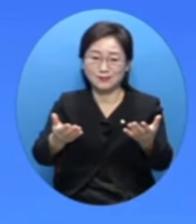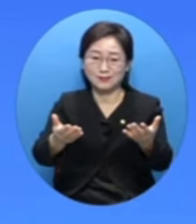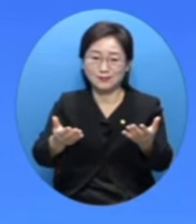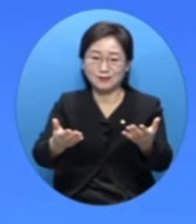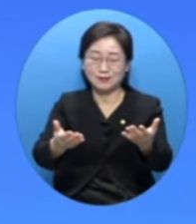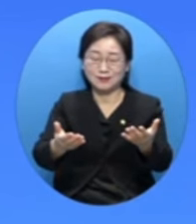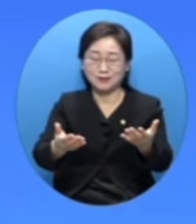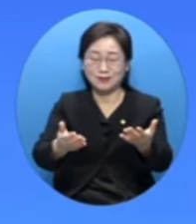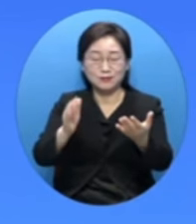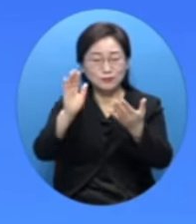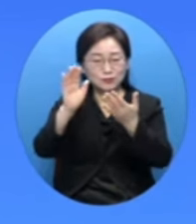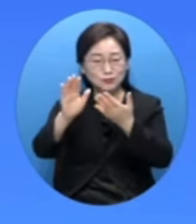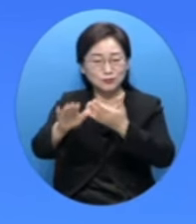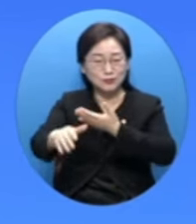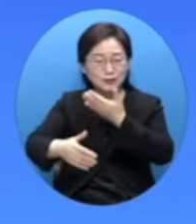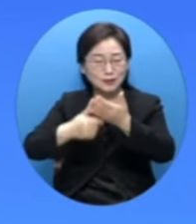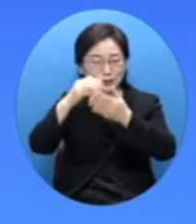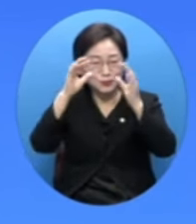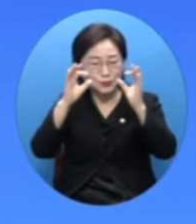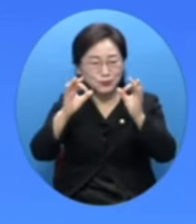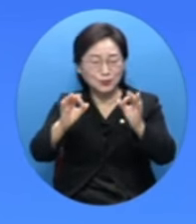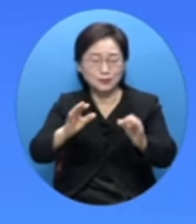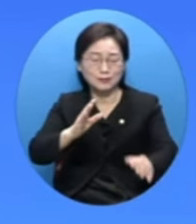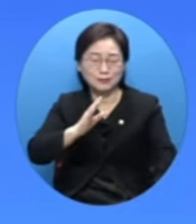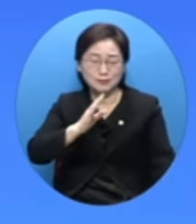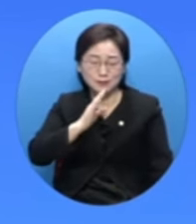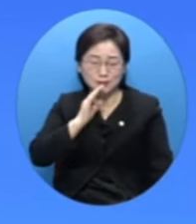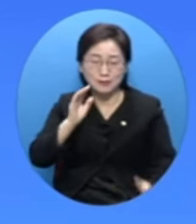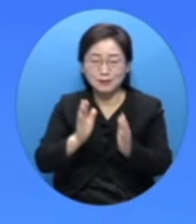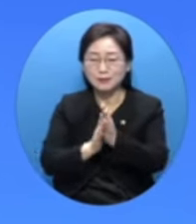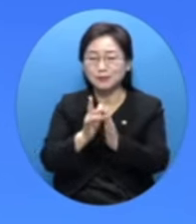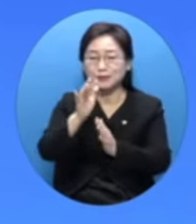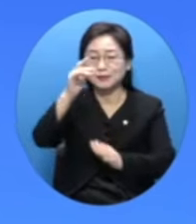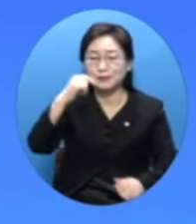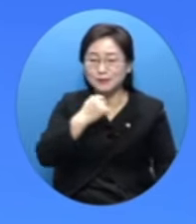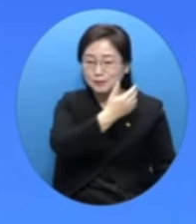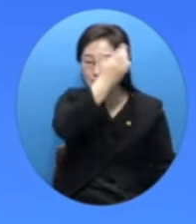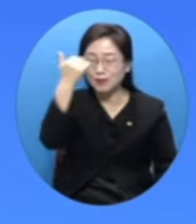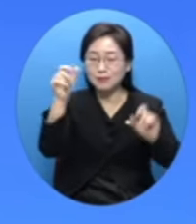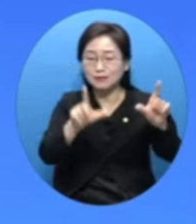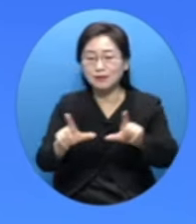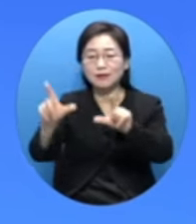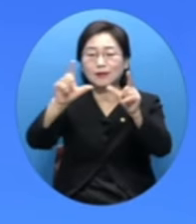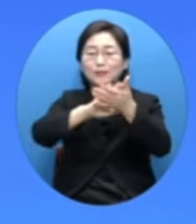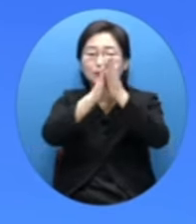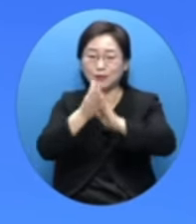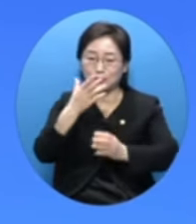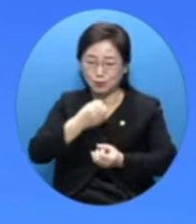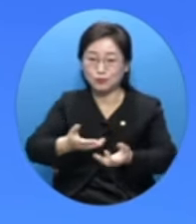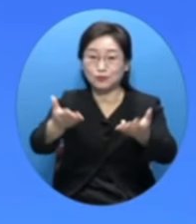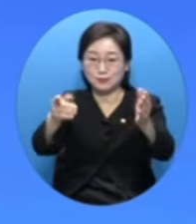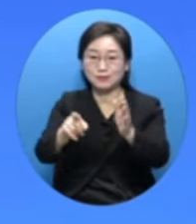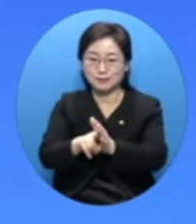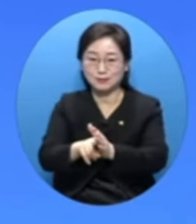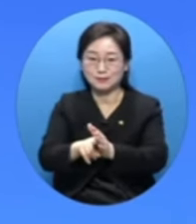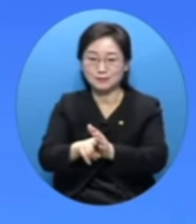이후에 우리의 삶이 하나님 앞에서 정말로 빛나고 아름다운 삶으로 우리 삶을 변화시키고 복을 내려 주실 것입니다. 여러분 주님을